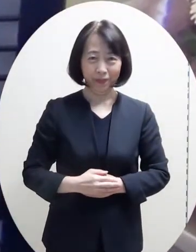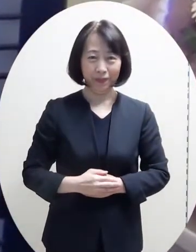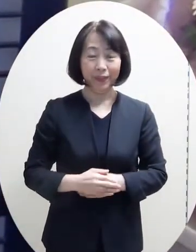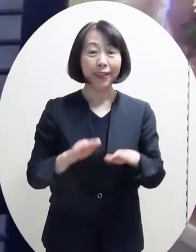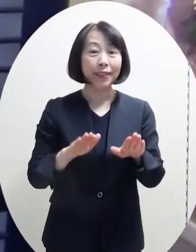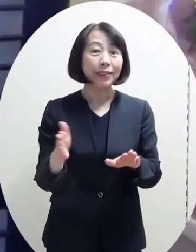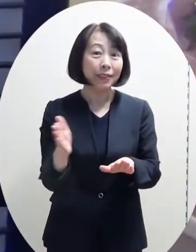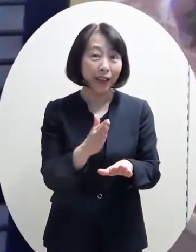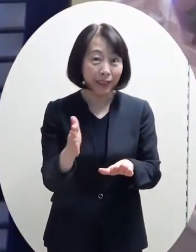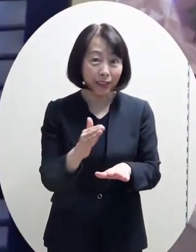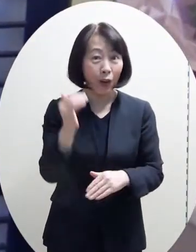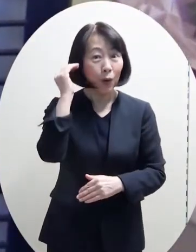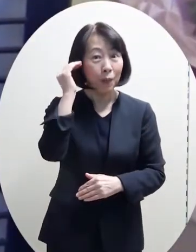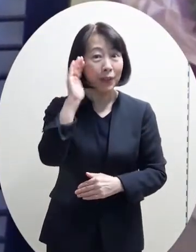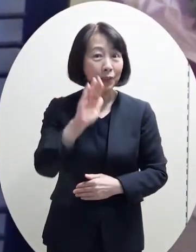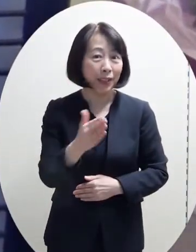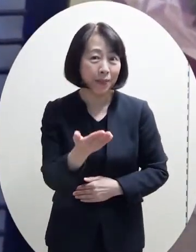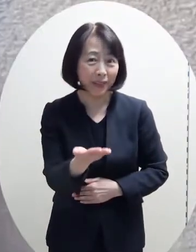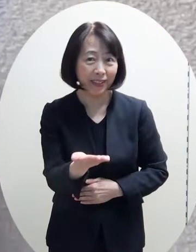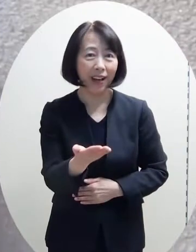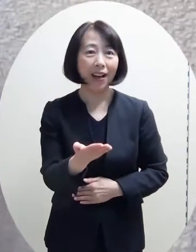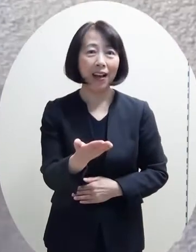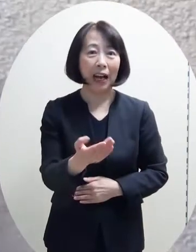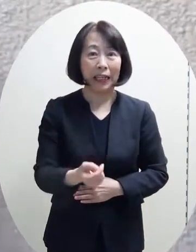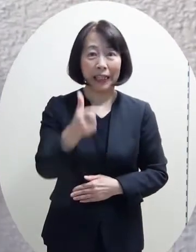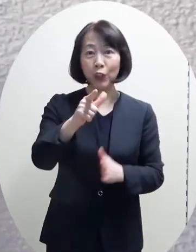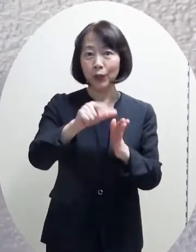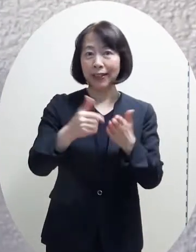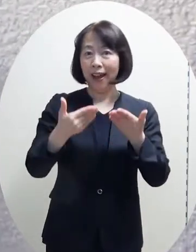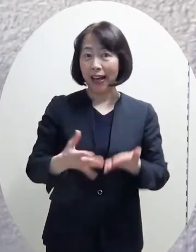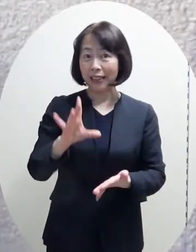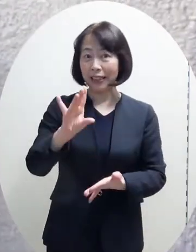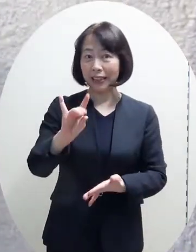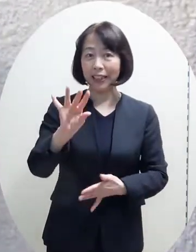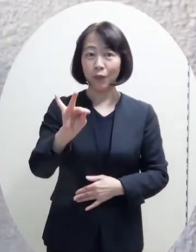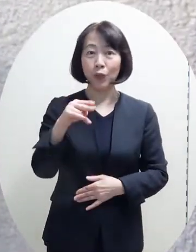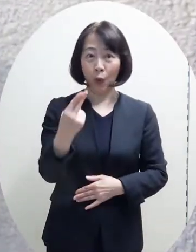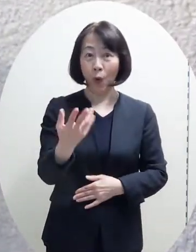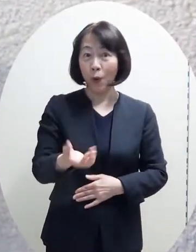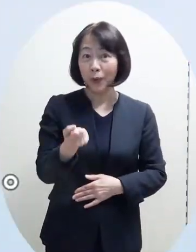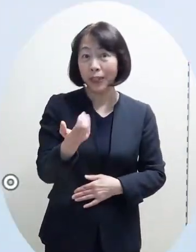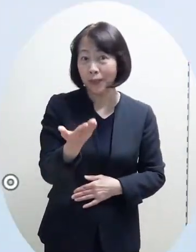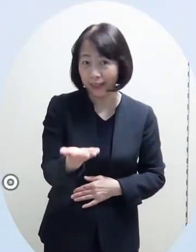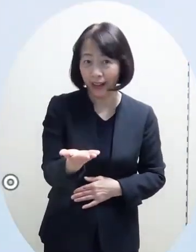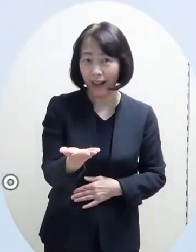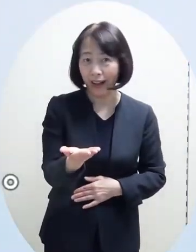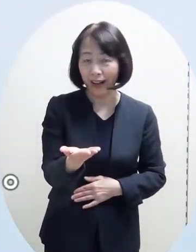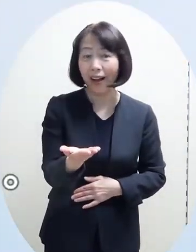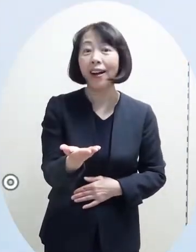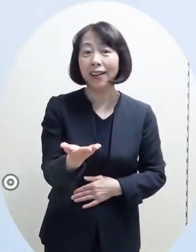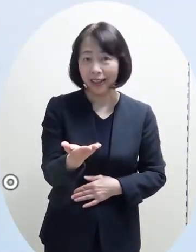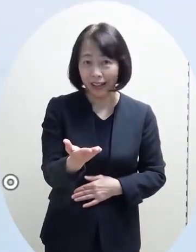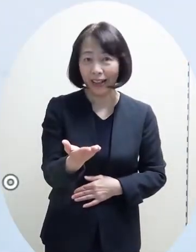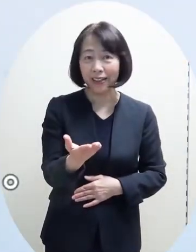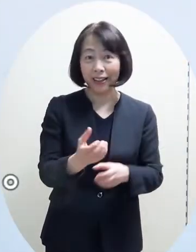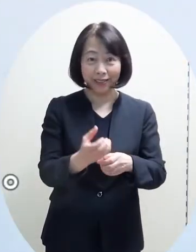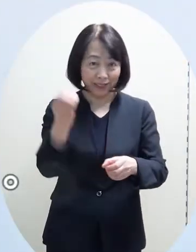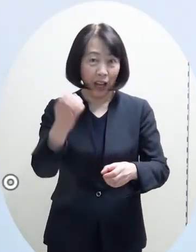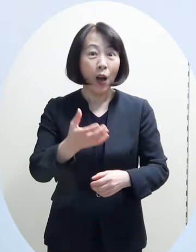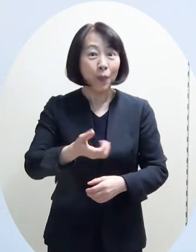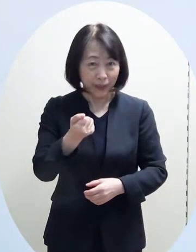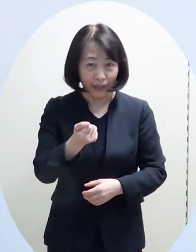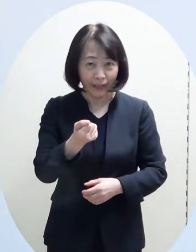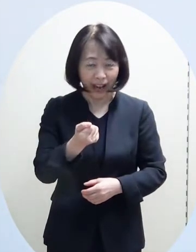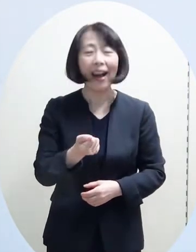最近何か困ったことはありますか？ 緊急時安心キットはお持ちですか？ 緊急時安心キットお持ちなんです